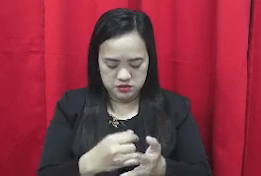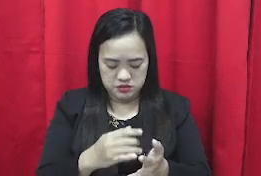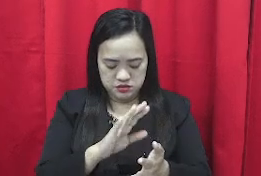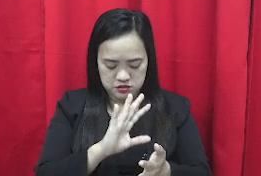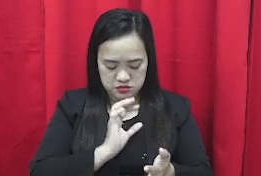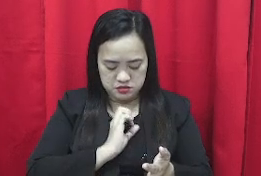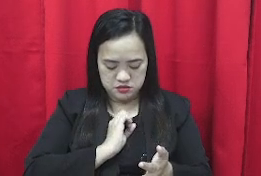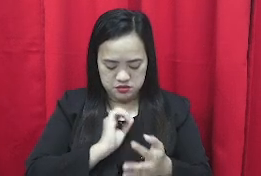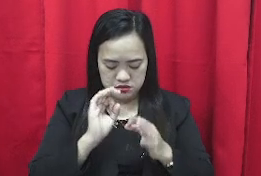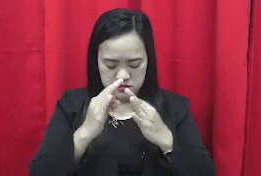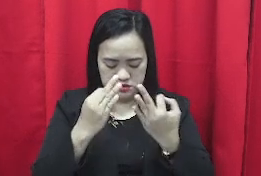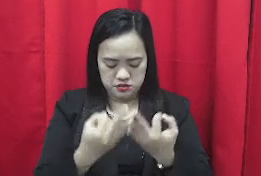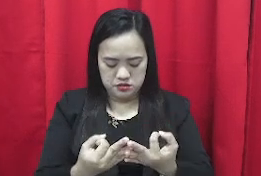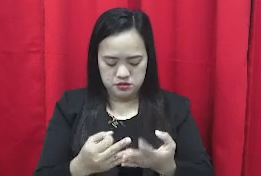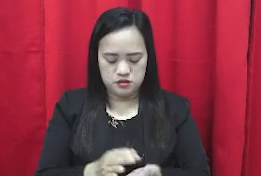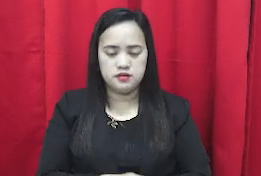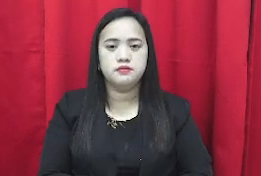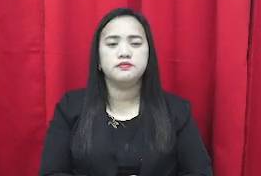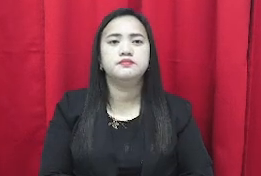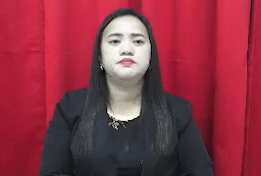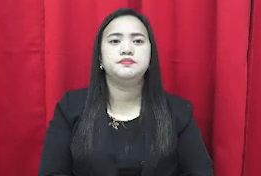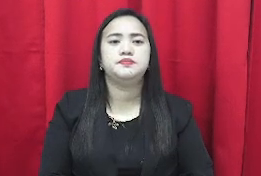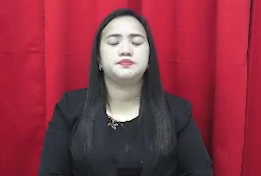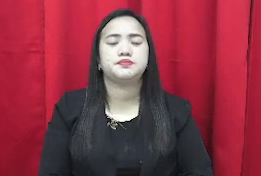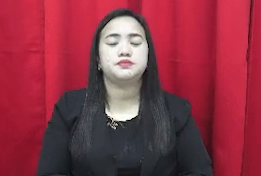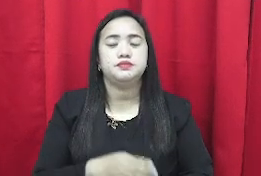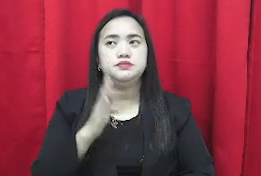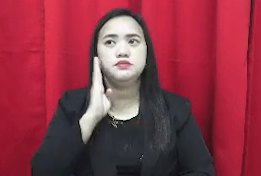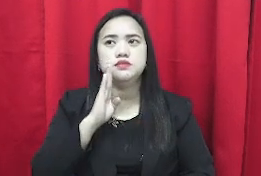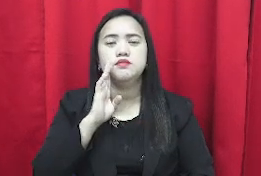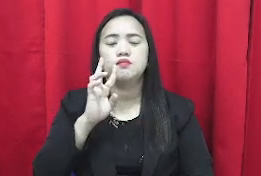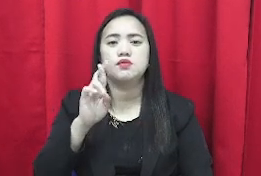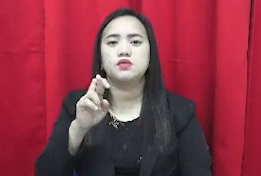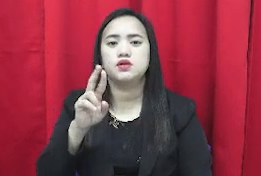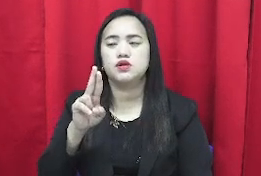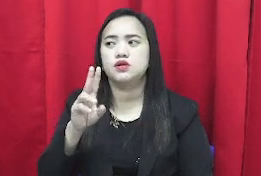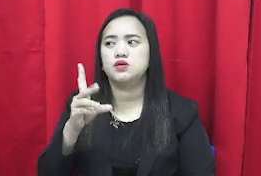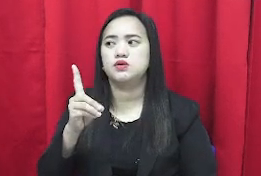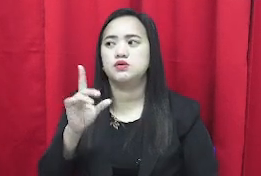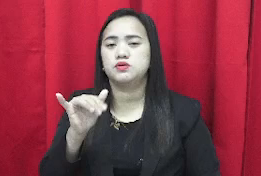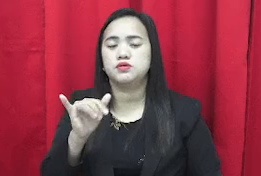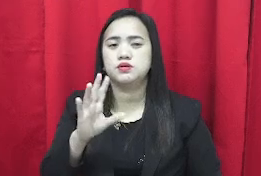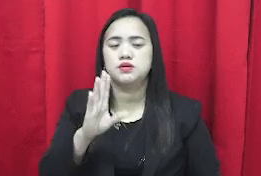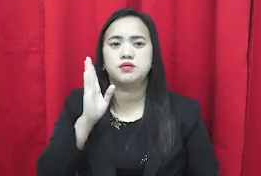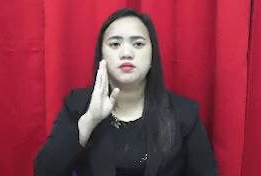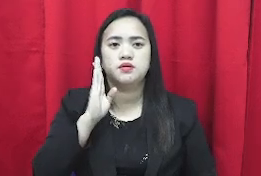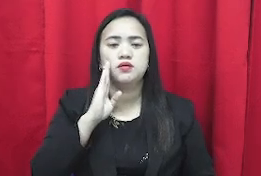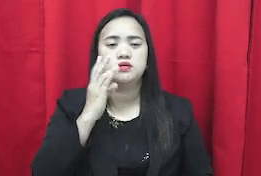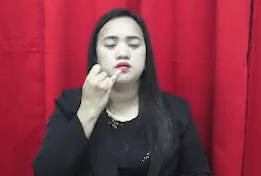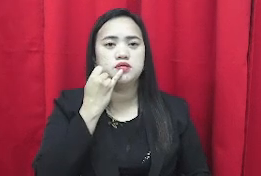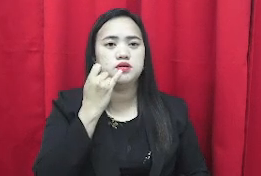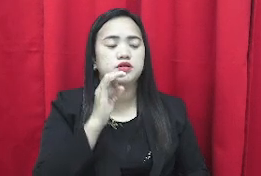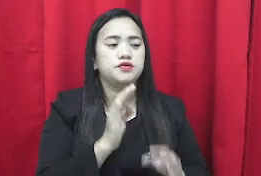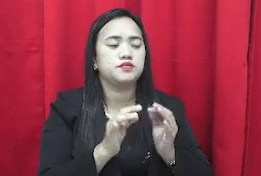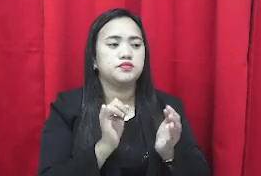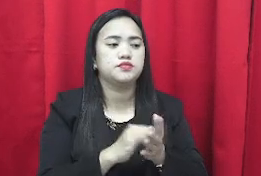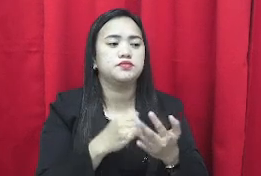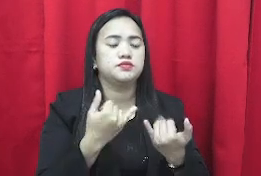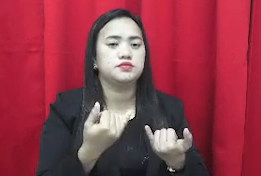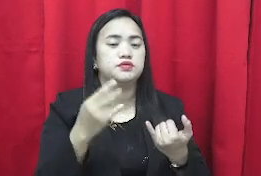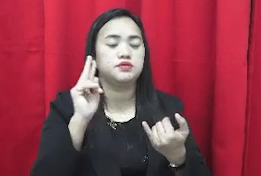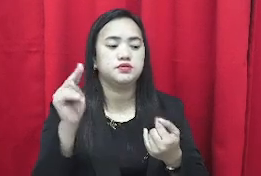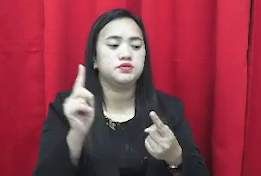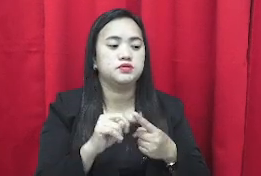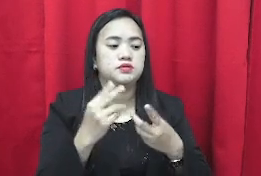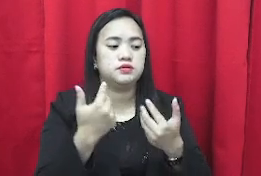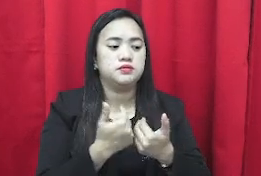pamilya so of course sir Rudy sir Jo may pagkakaiba kung sila'y humiwalay sa pananampalataya natin